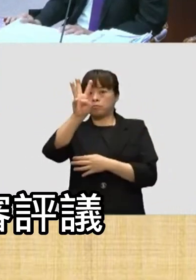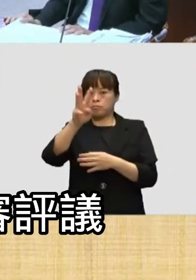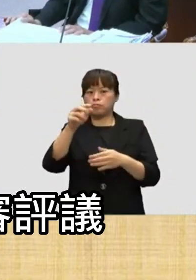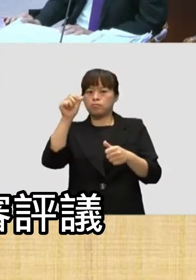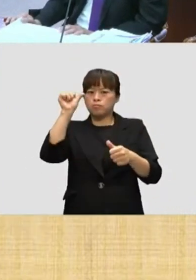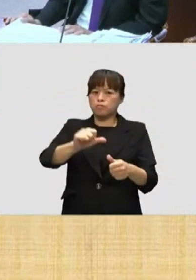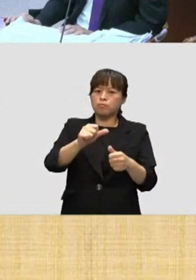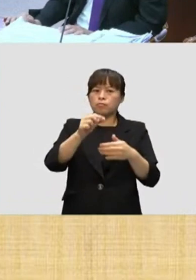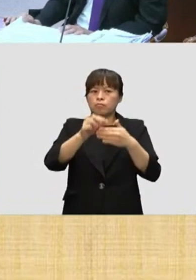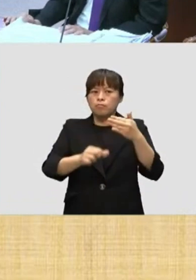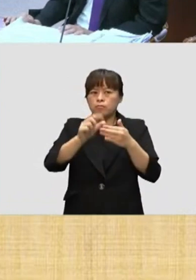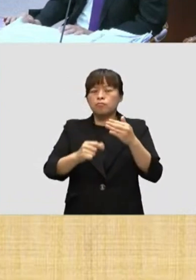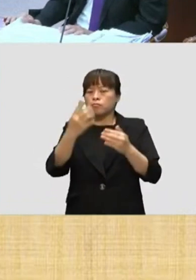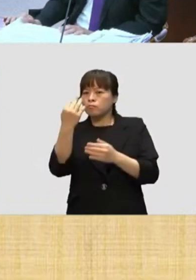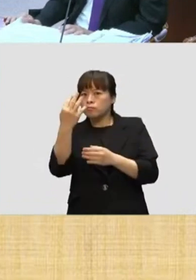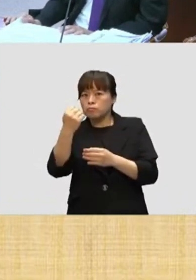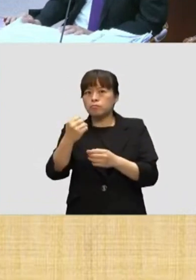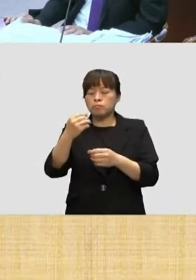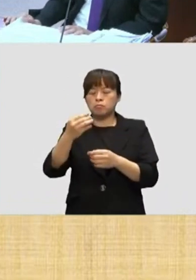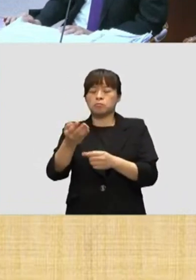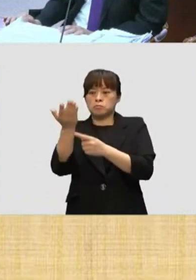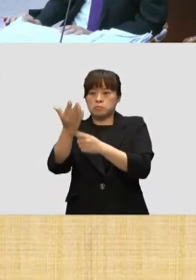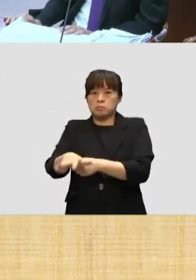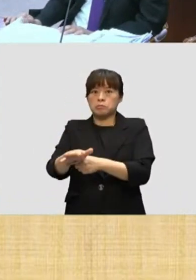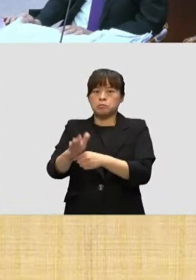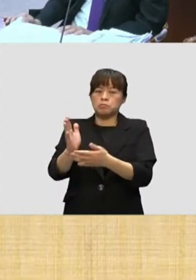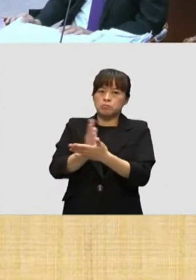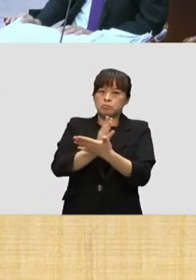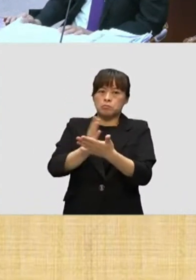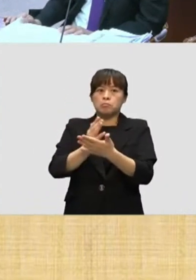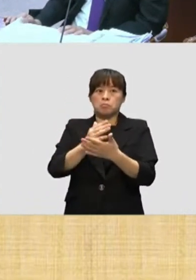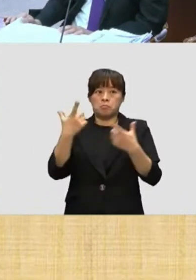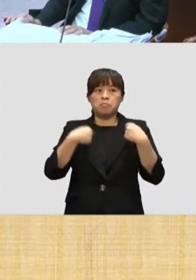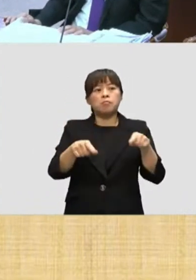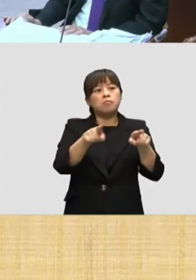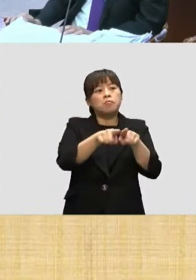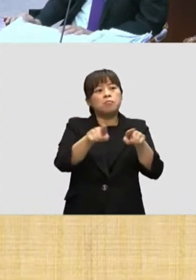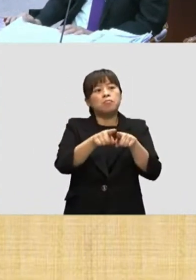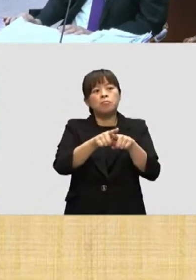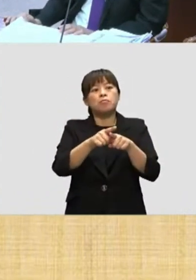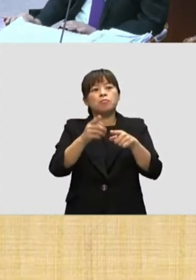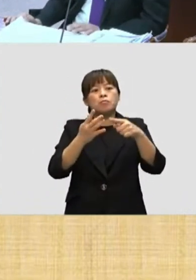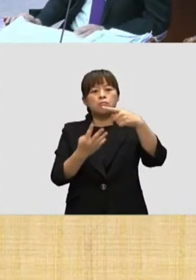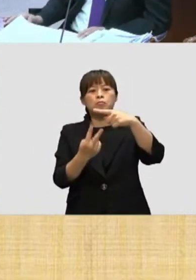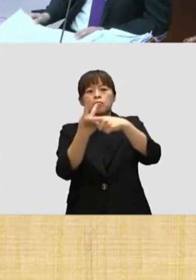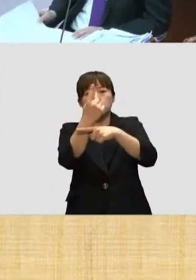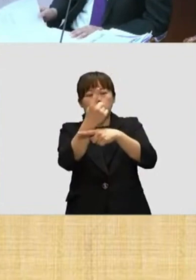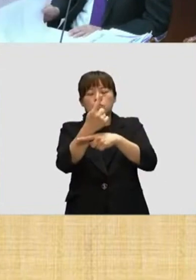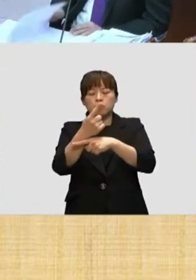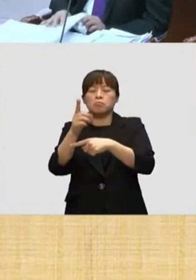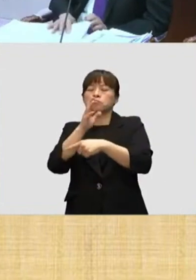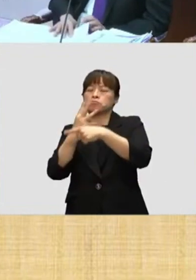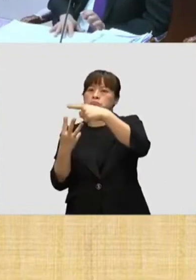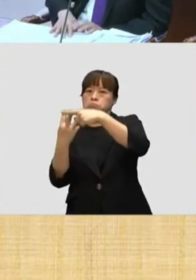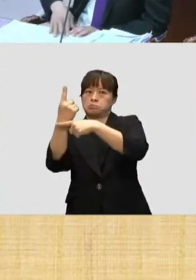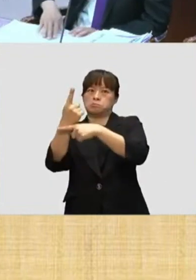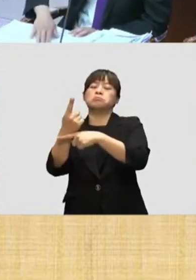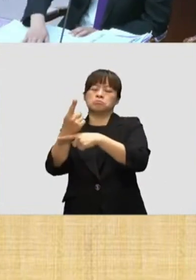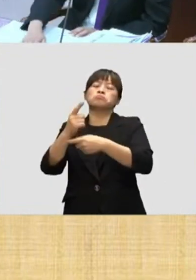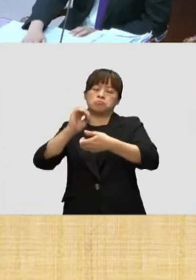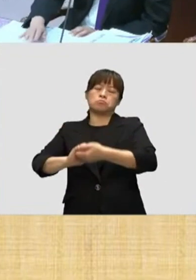刑评议也提高死刑平决数，从一般案子过半数提高到2/3